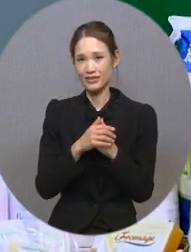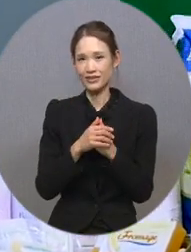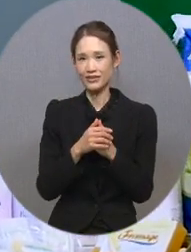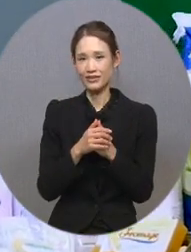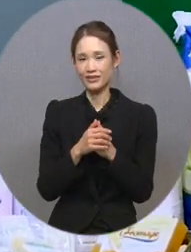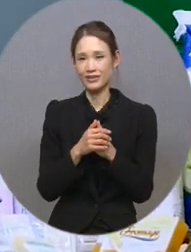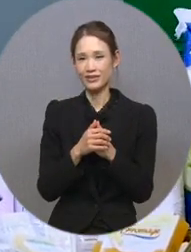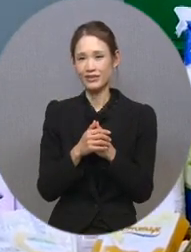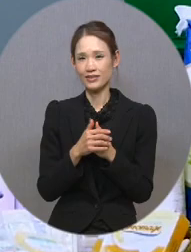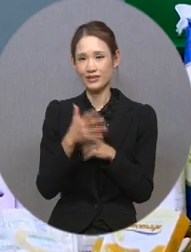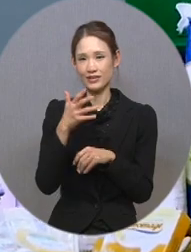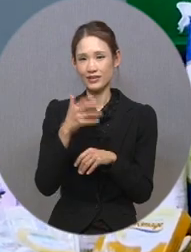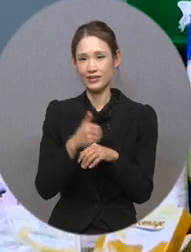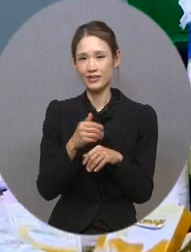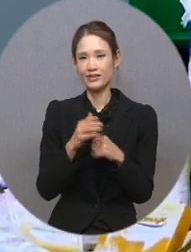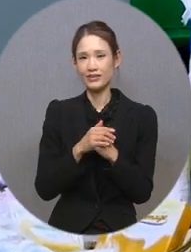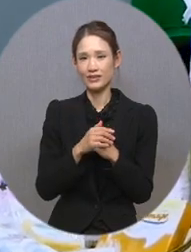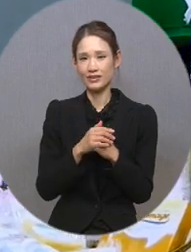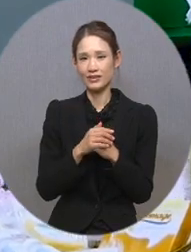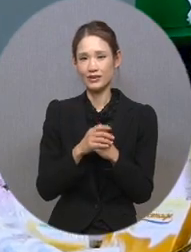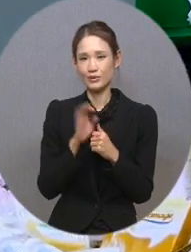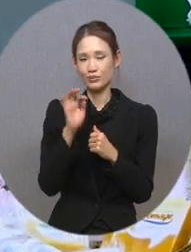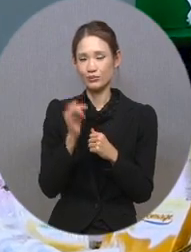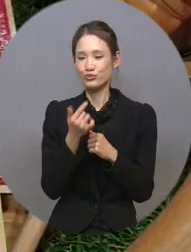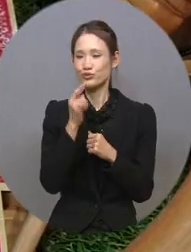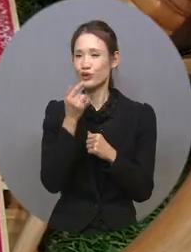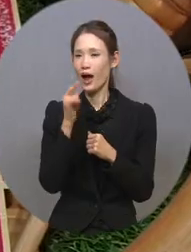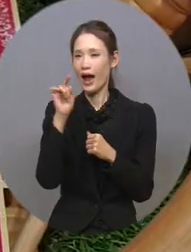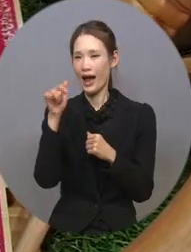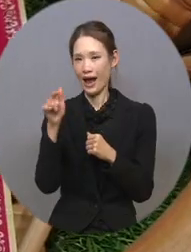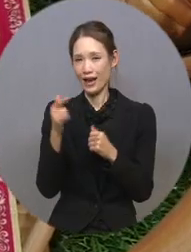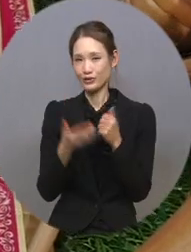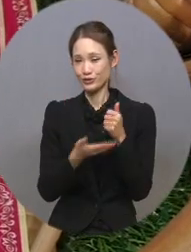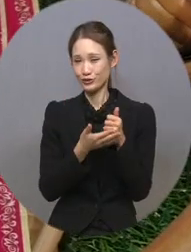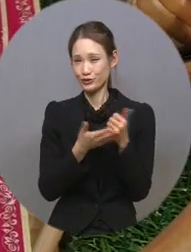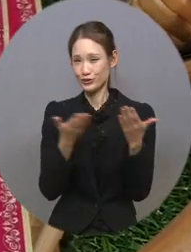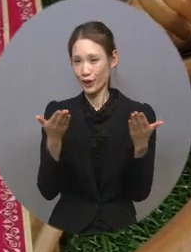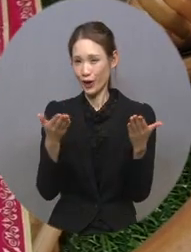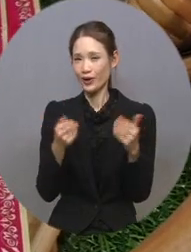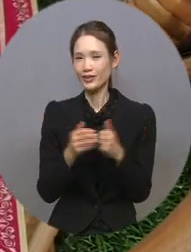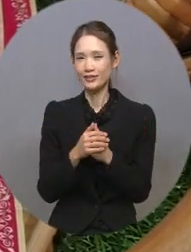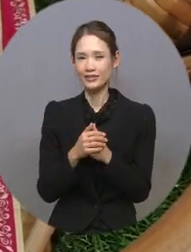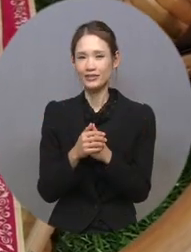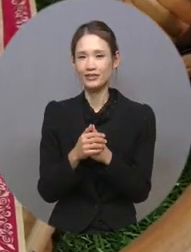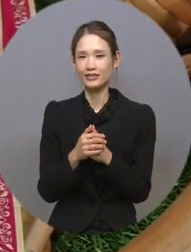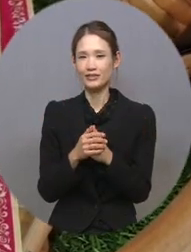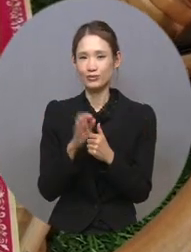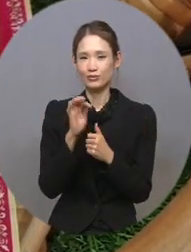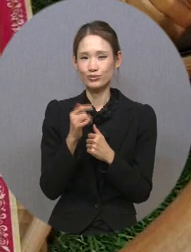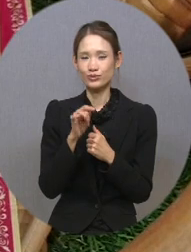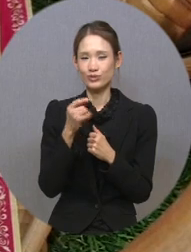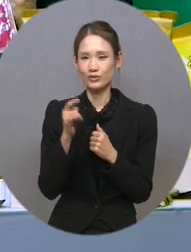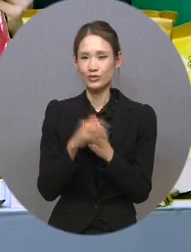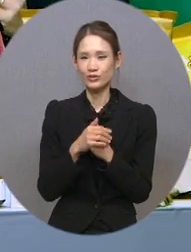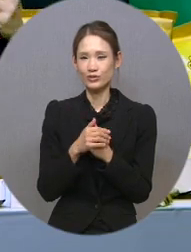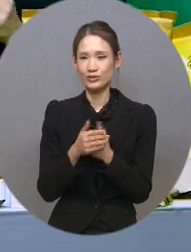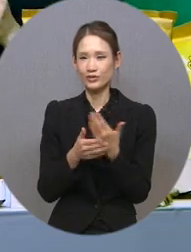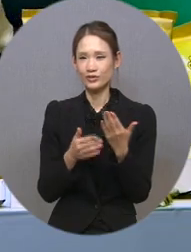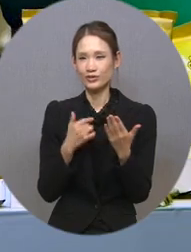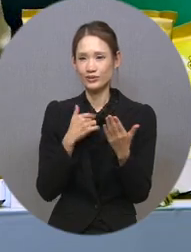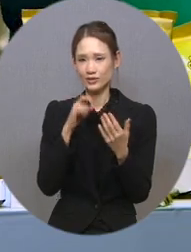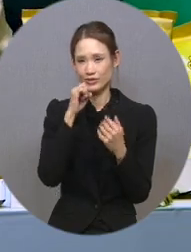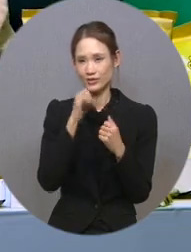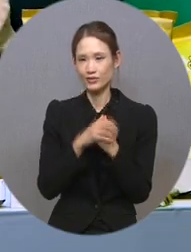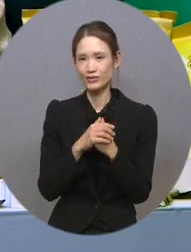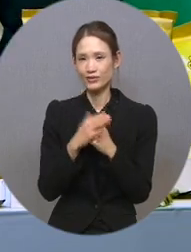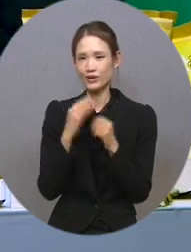디저트로 후식으로 요 무화과도 한번 추천드릴게요. 무화과 이게 뭐 무화과 되게 좋아하잖아요. 에리 씨가 무화과 저는